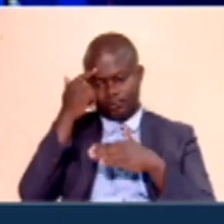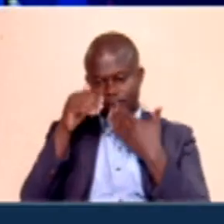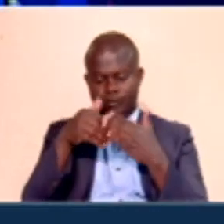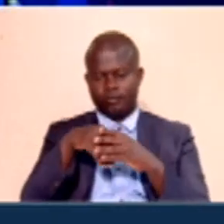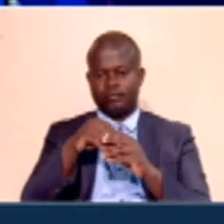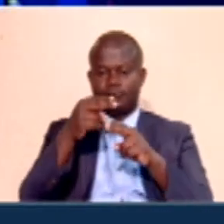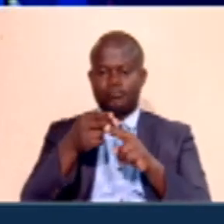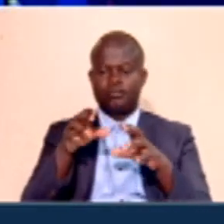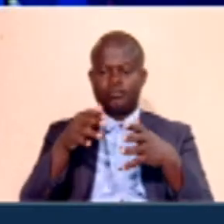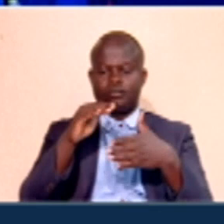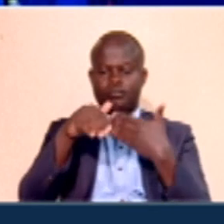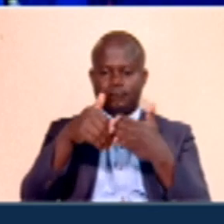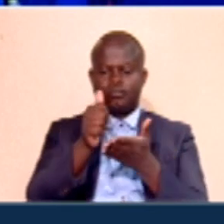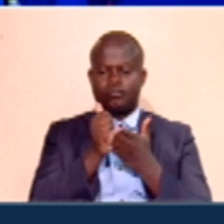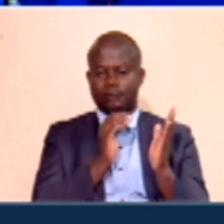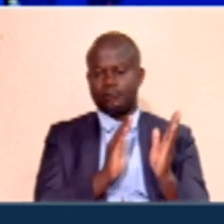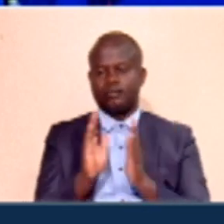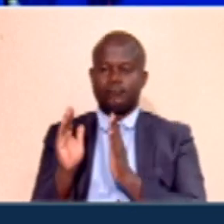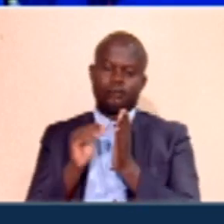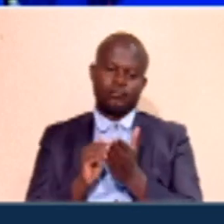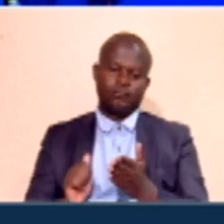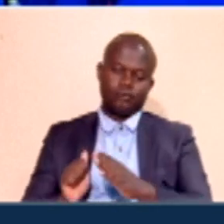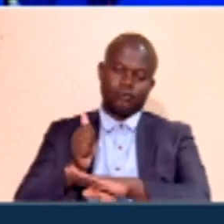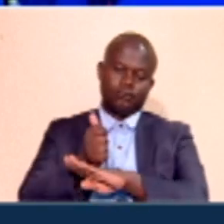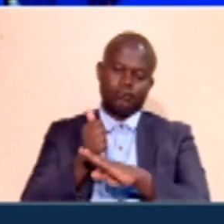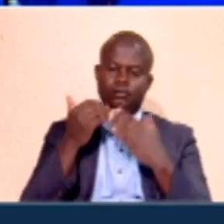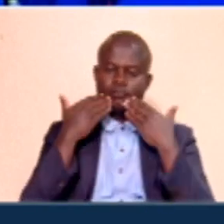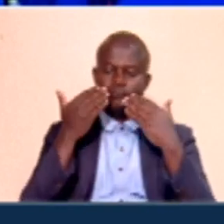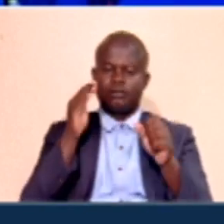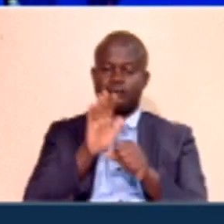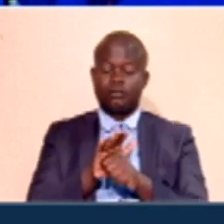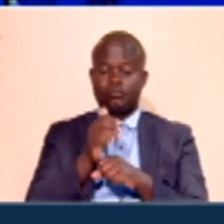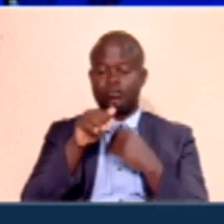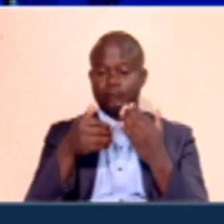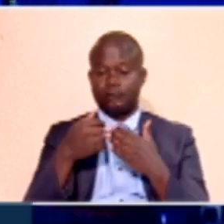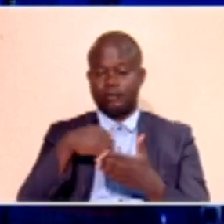mu izina ry'ikipe yose yagize uruhare mu kuyategura no kuyabagezaho turabashimiye cyane